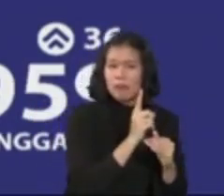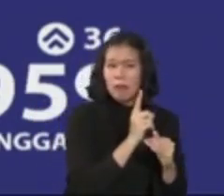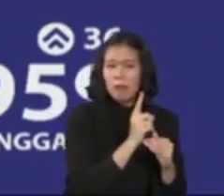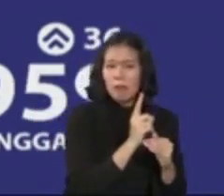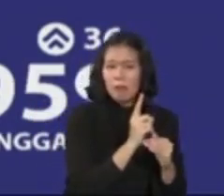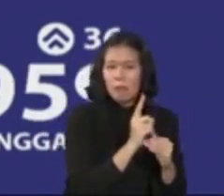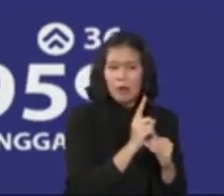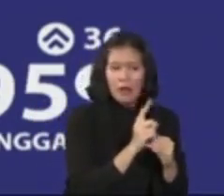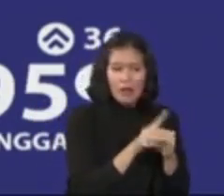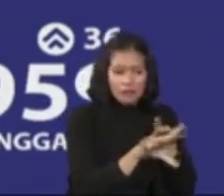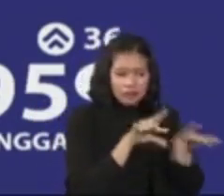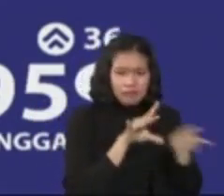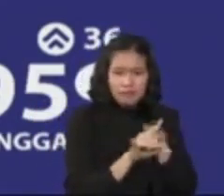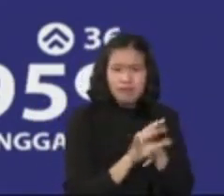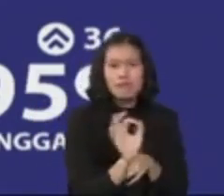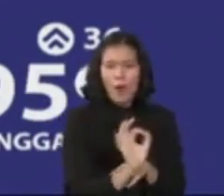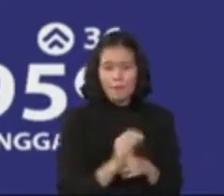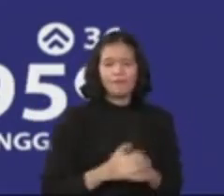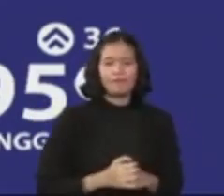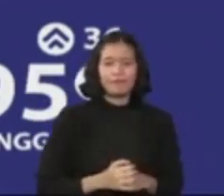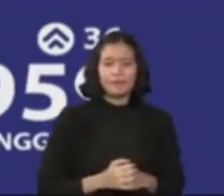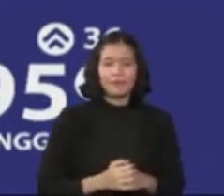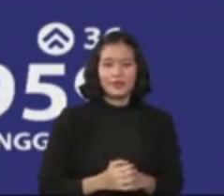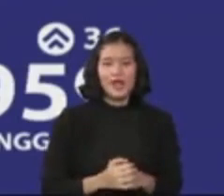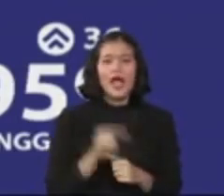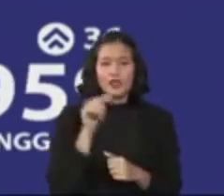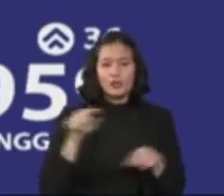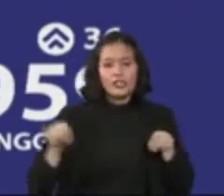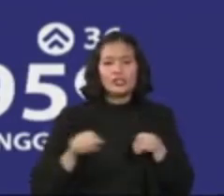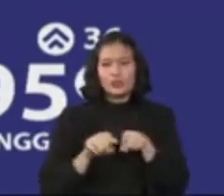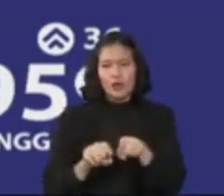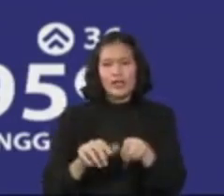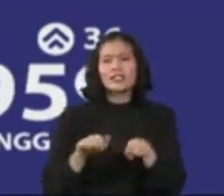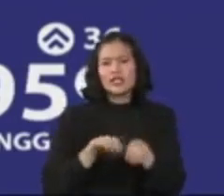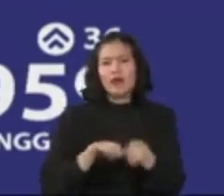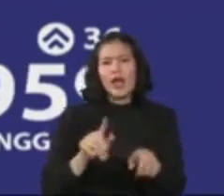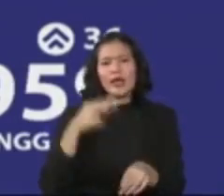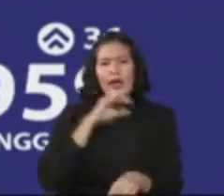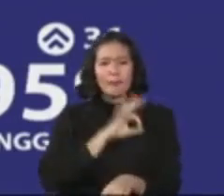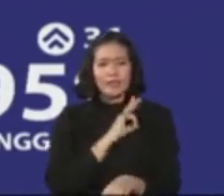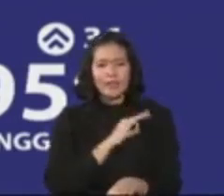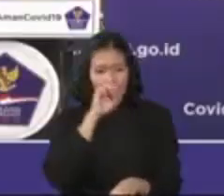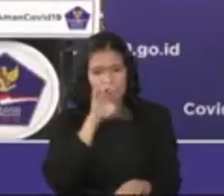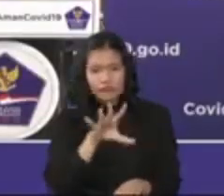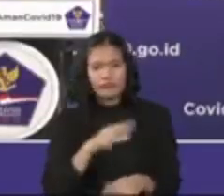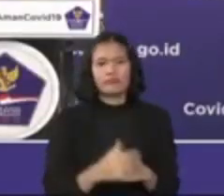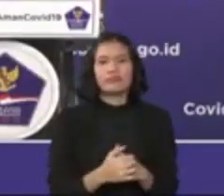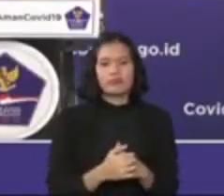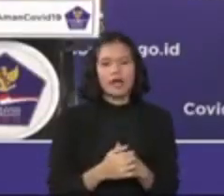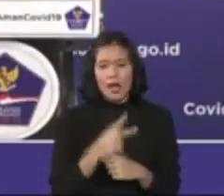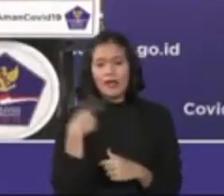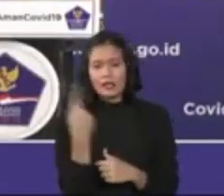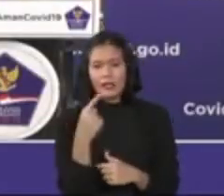tracing yang kita lakukan lebih agresif lagi. Ini sejalan dengan arahan dari Presiden untuk kemudian kita